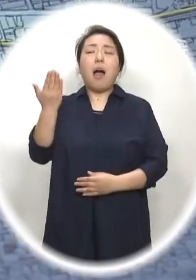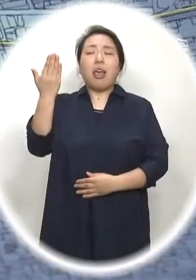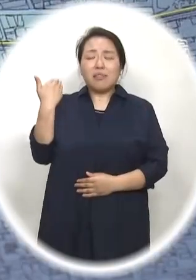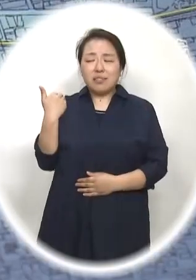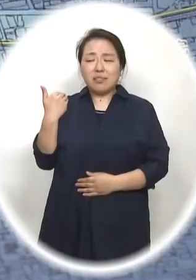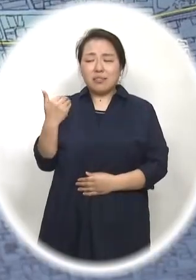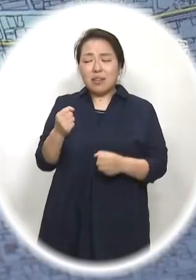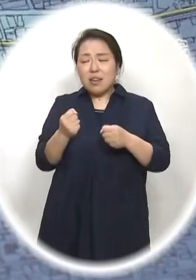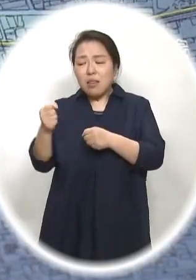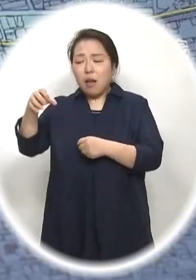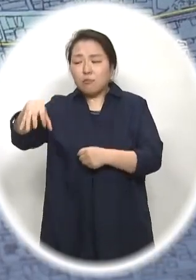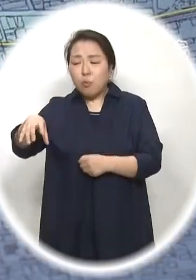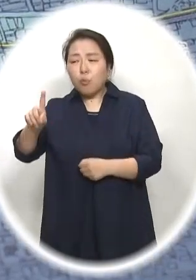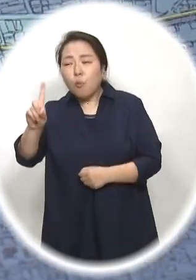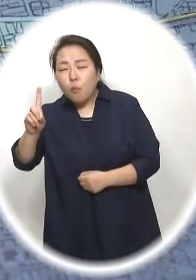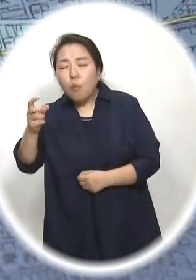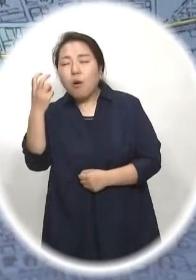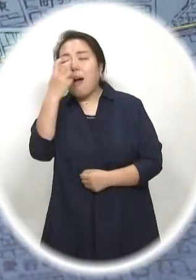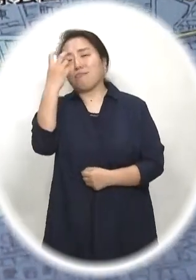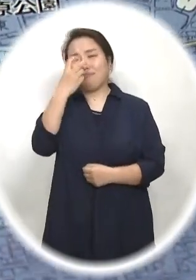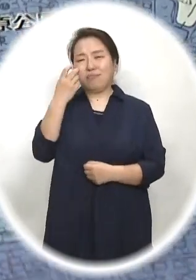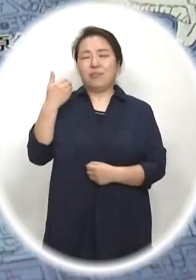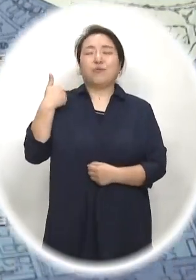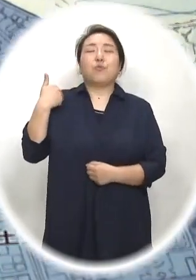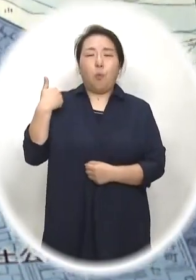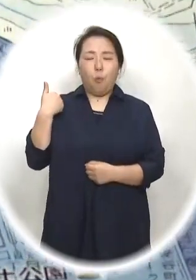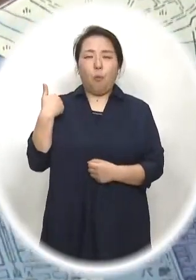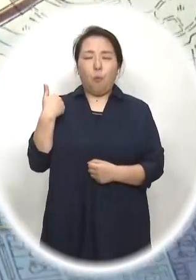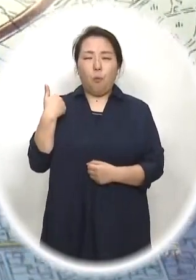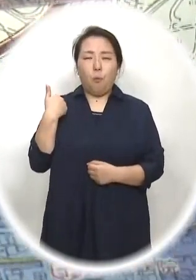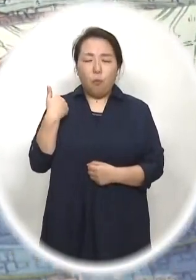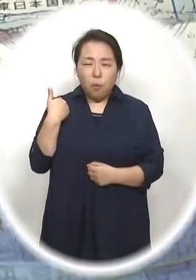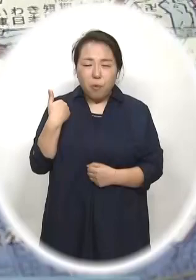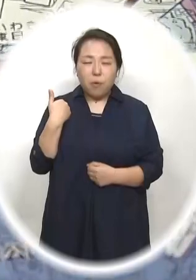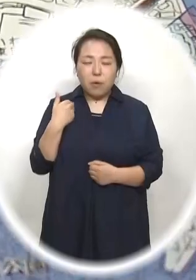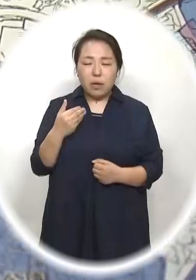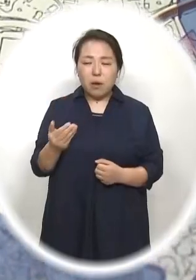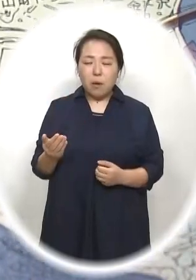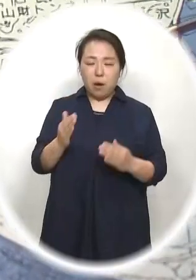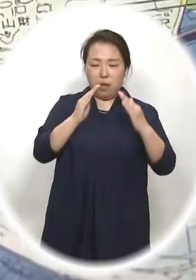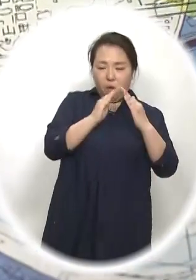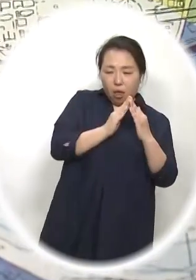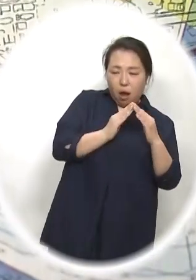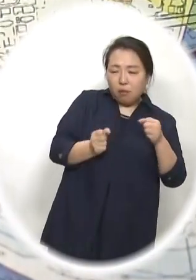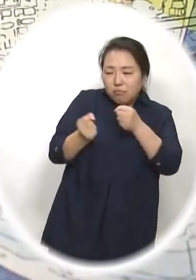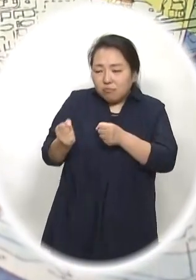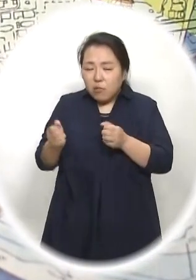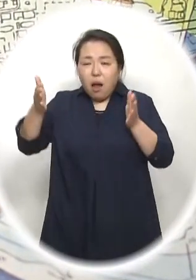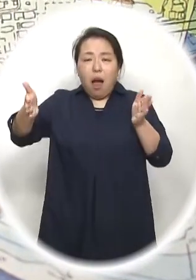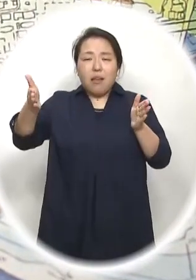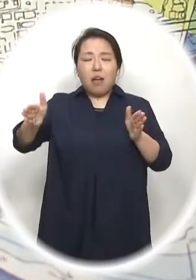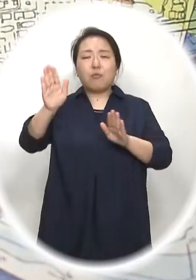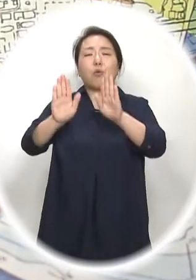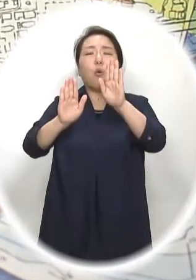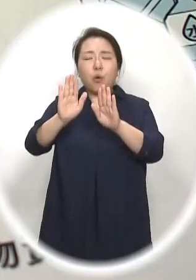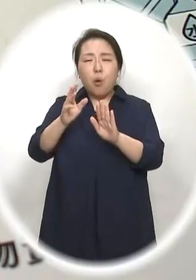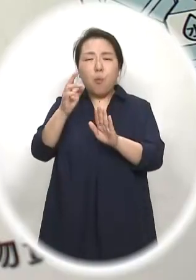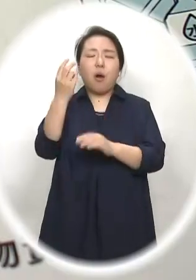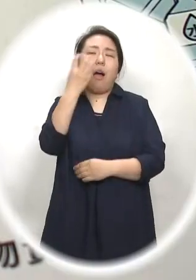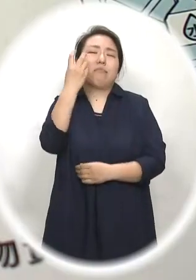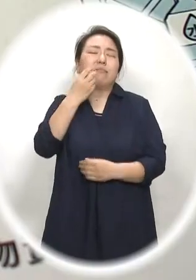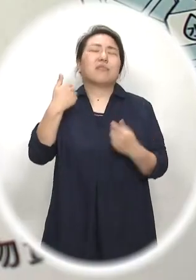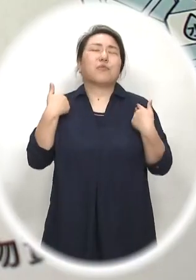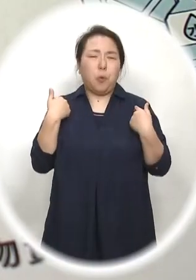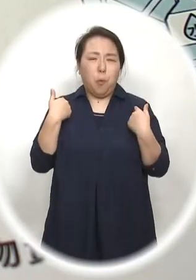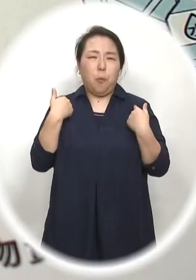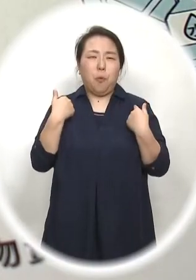然避難所などを事前に確認しておく、避難所に行くことを考えれば避難経路も考えておかなくてはいけない、そして非常